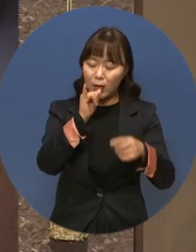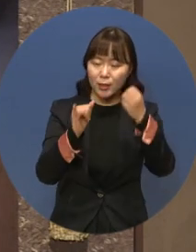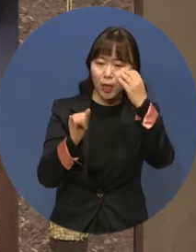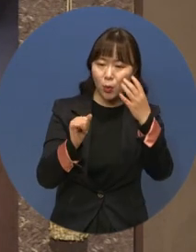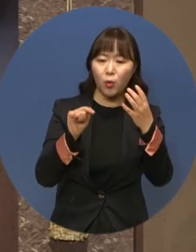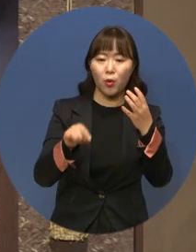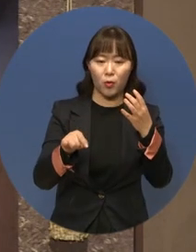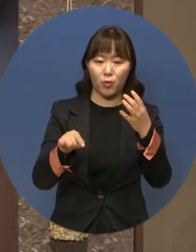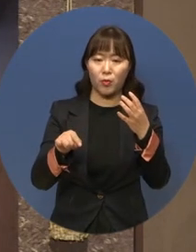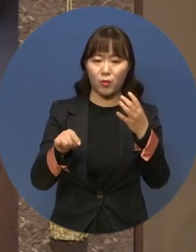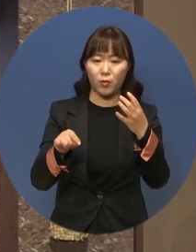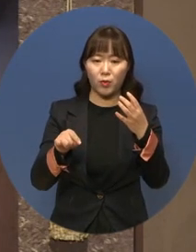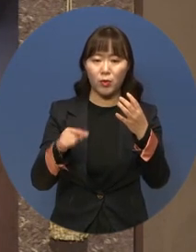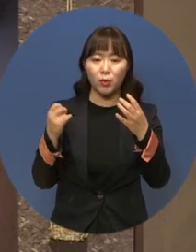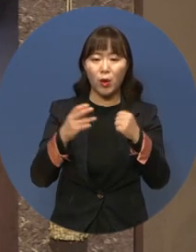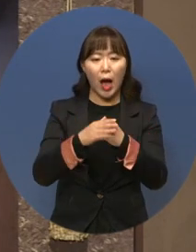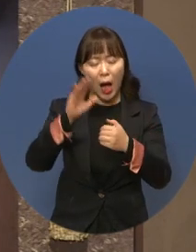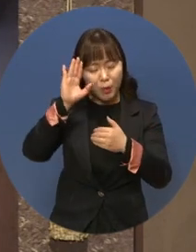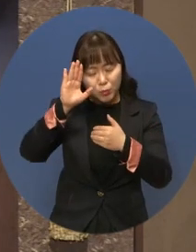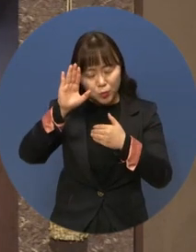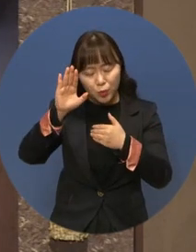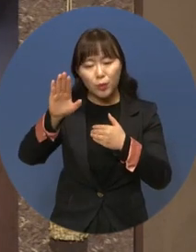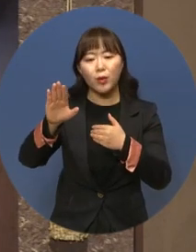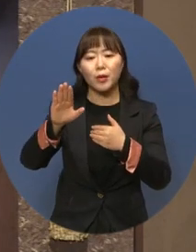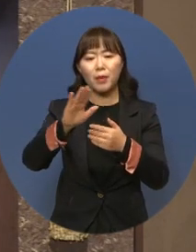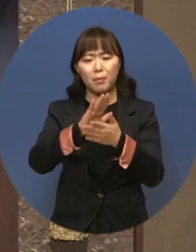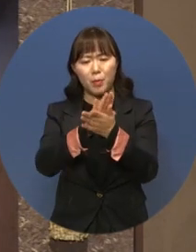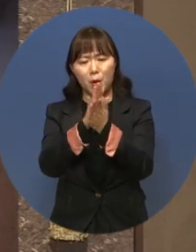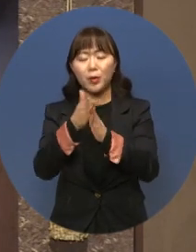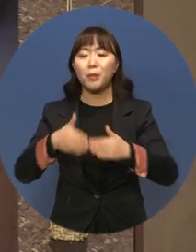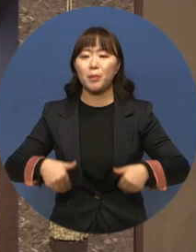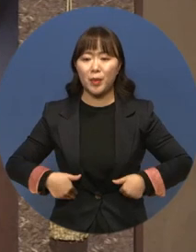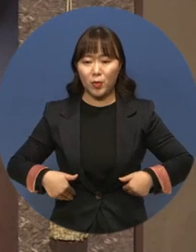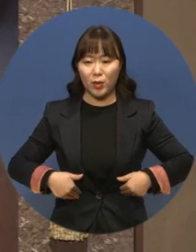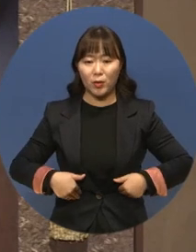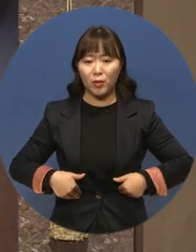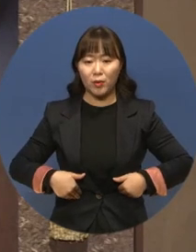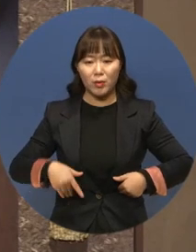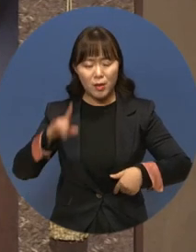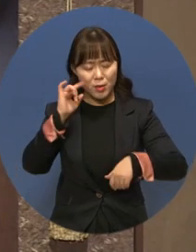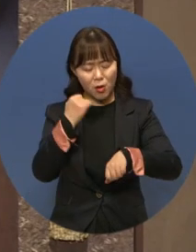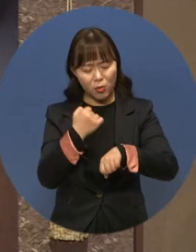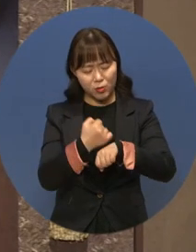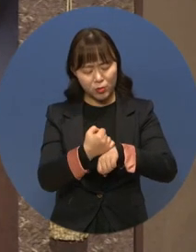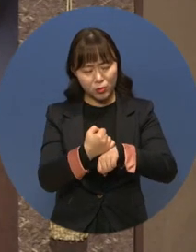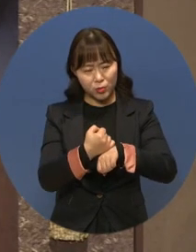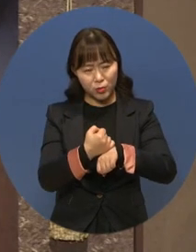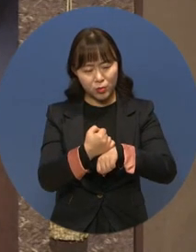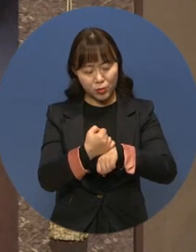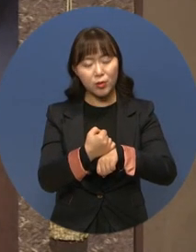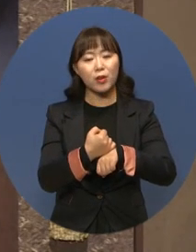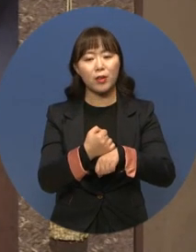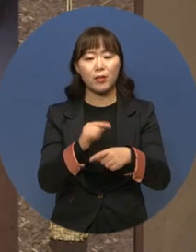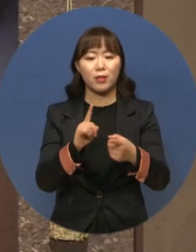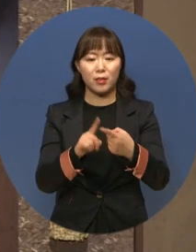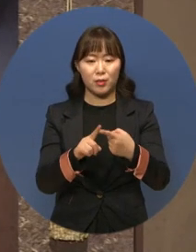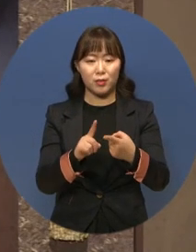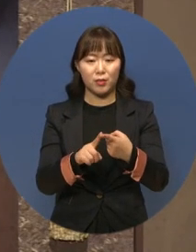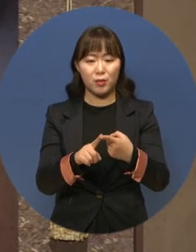새로운 것하고 그리고 또 앞으로 더 또 변해야 될 것들하고 연구를